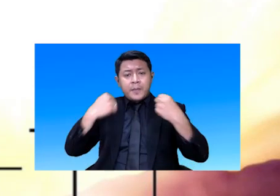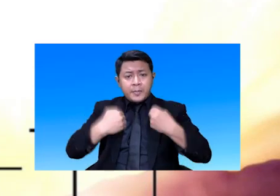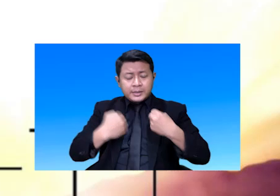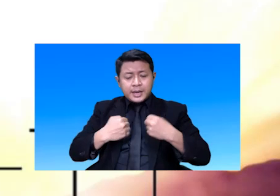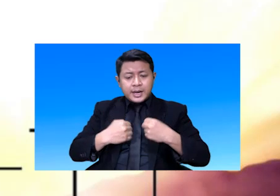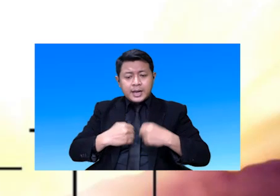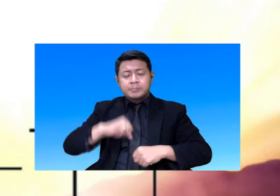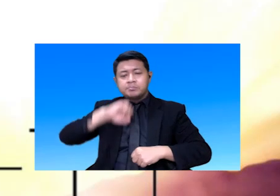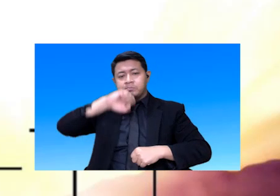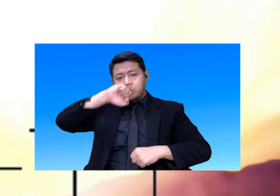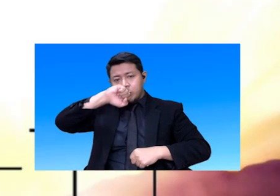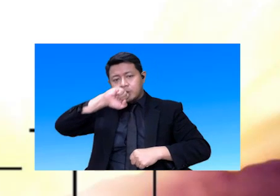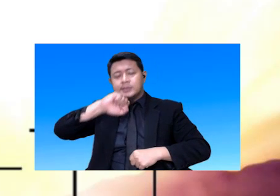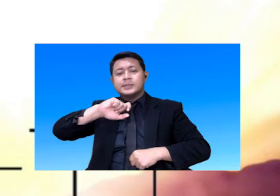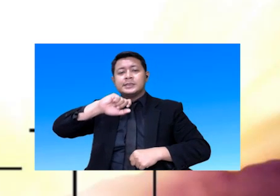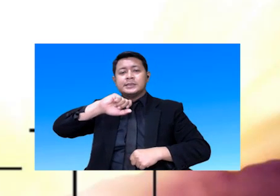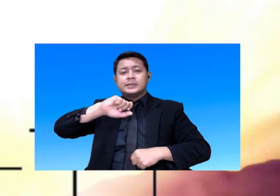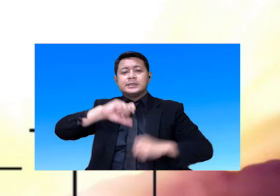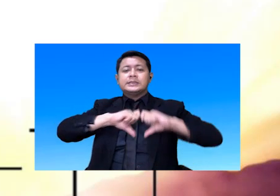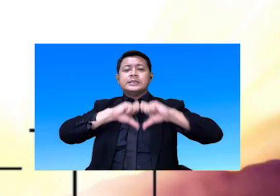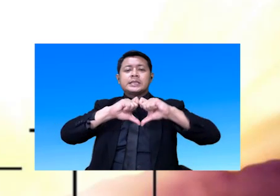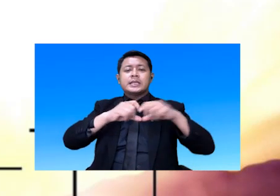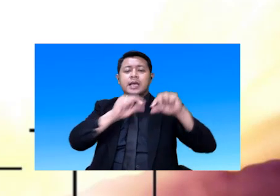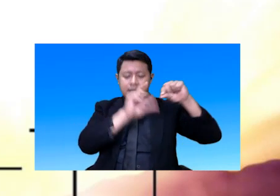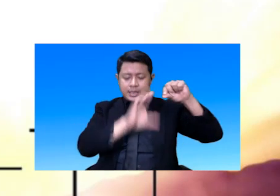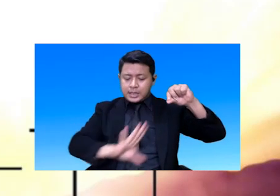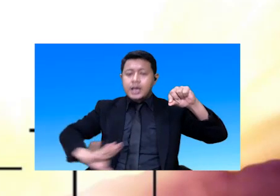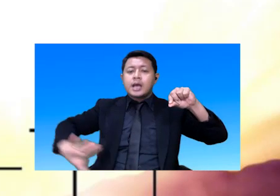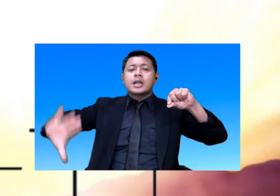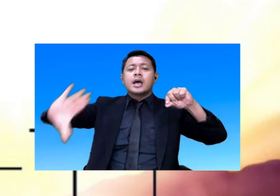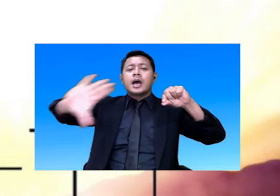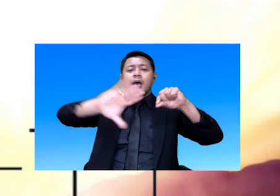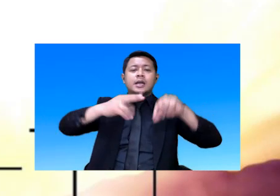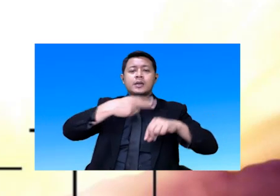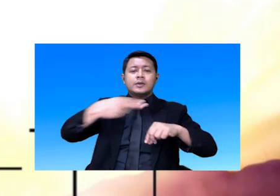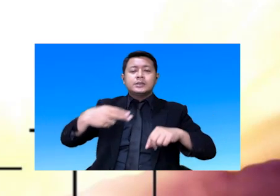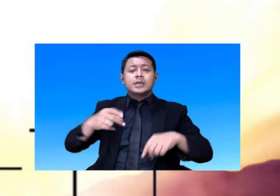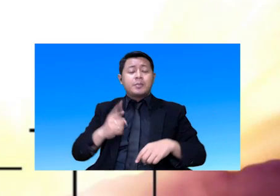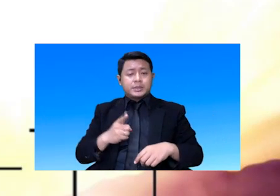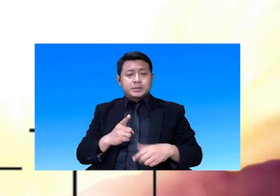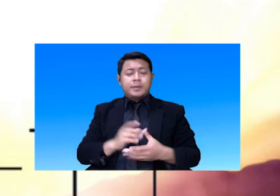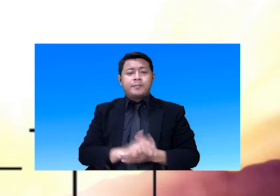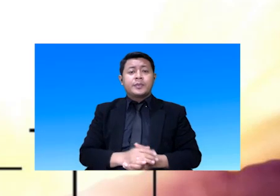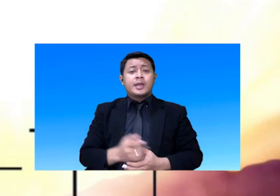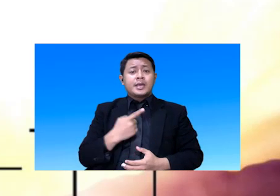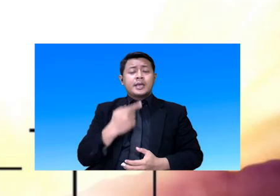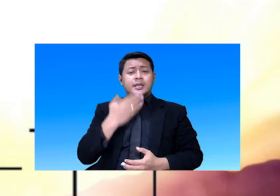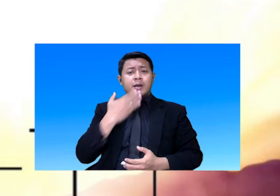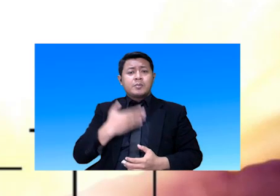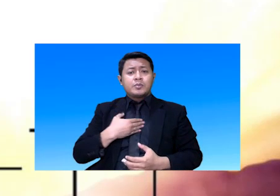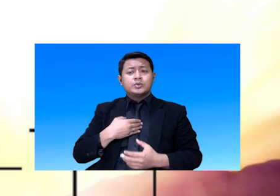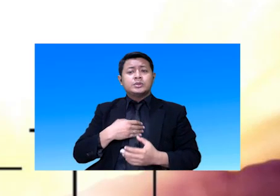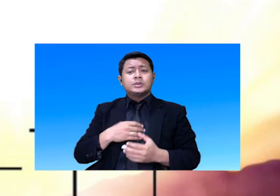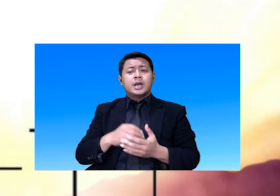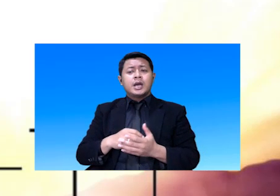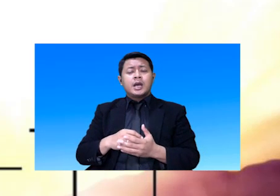cinta tanah air. Kenapa? Karena kalau kita melihat sejarah, kita mempunyai warisan